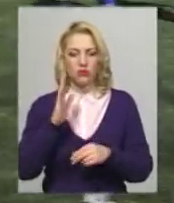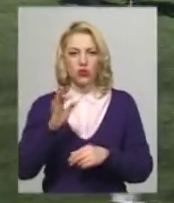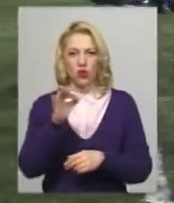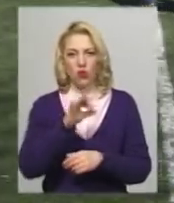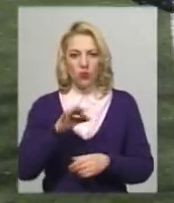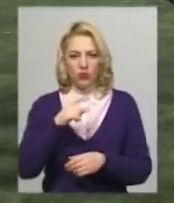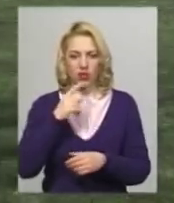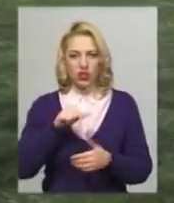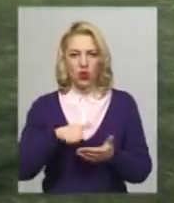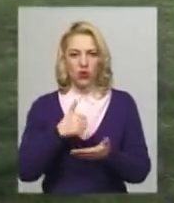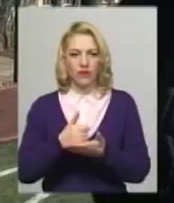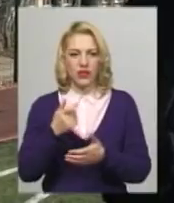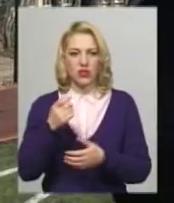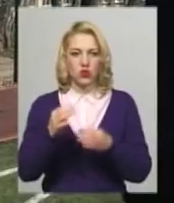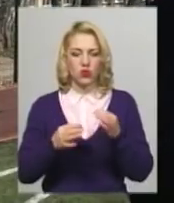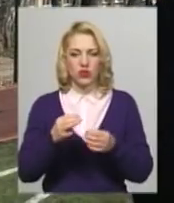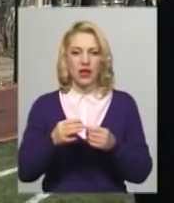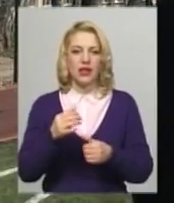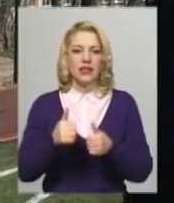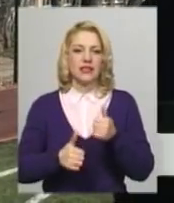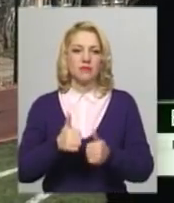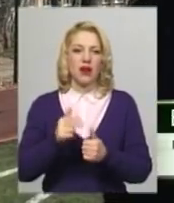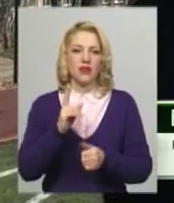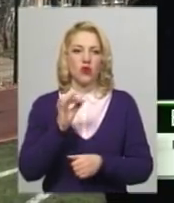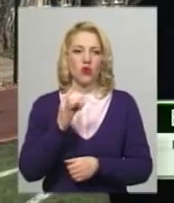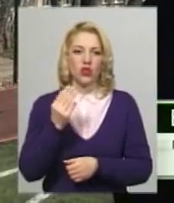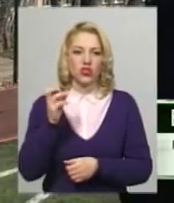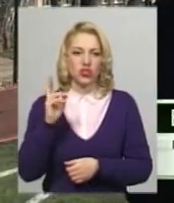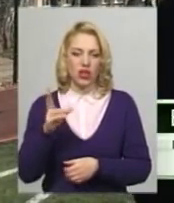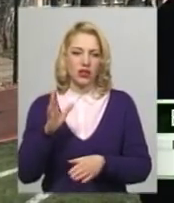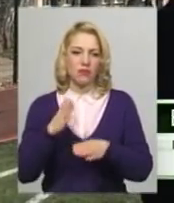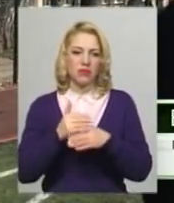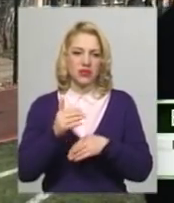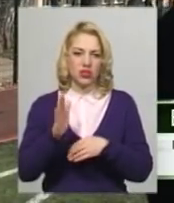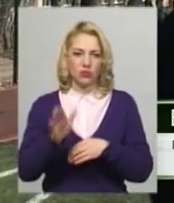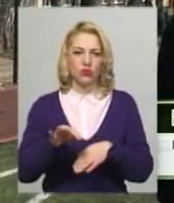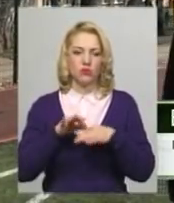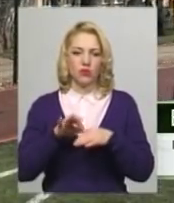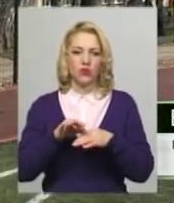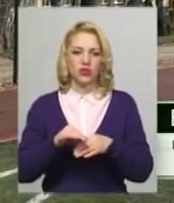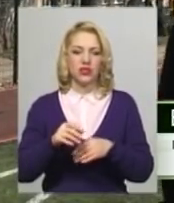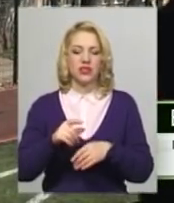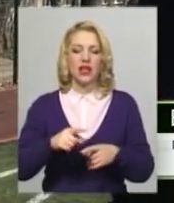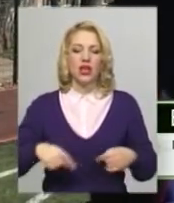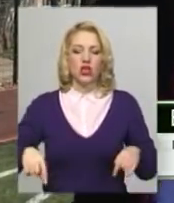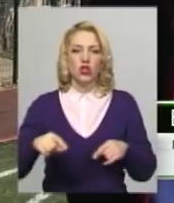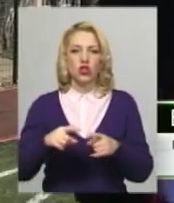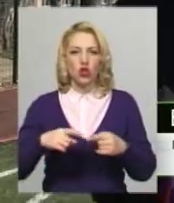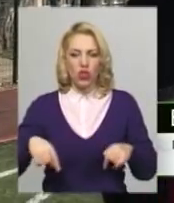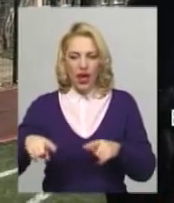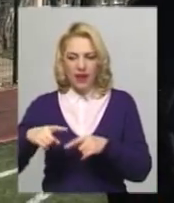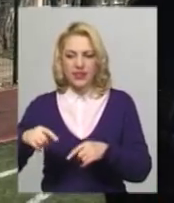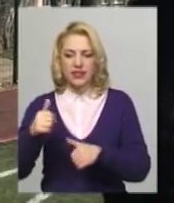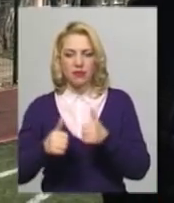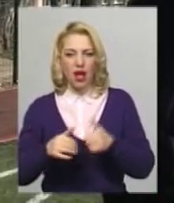суддя змагань Володимир Корочак. Пізніше будуть проводити зональні змагання обласні,